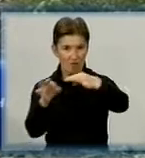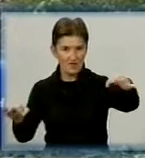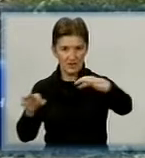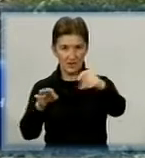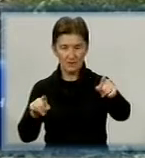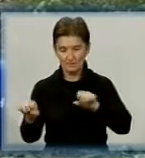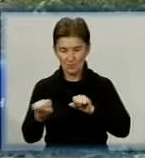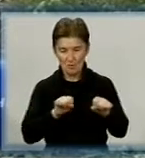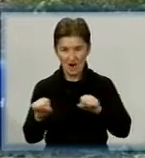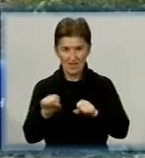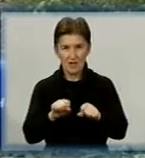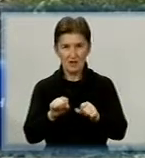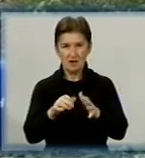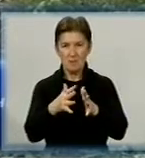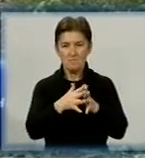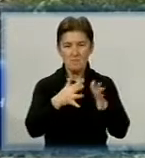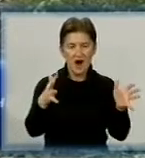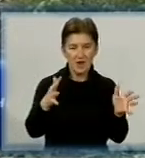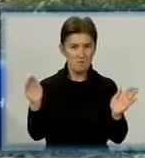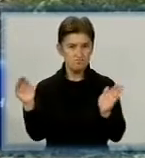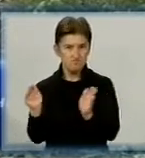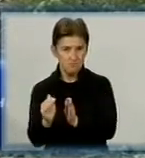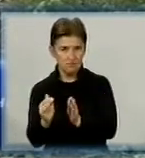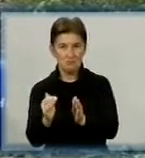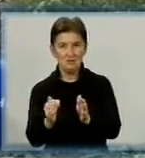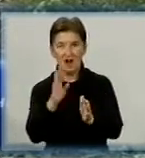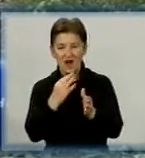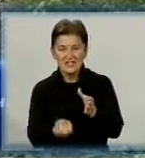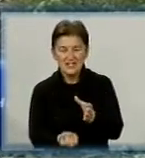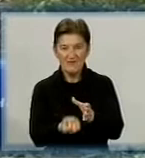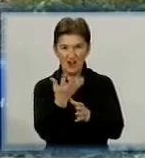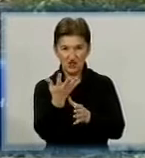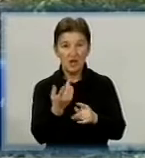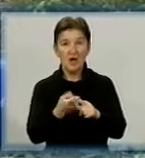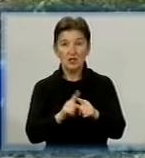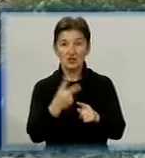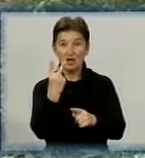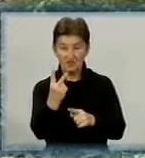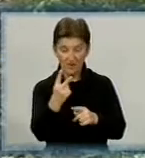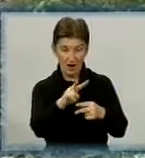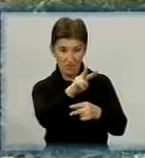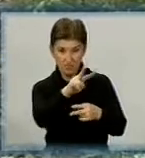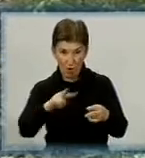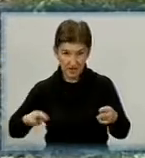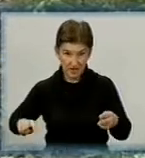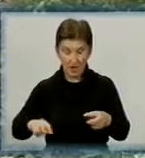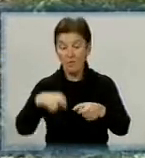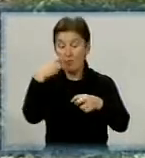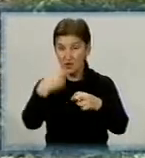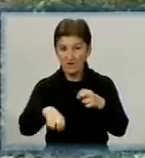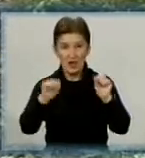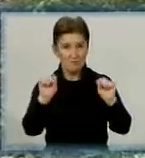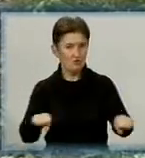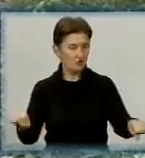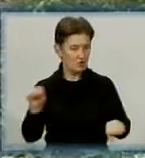скважинами. Малий і більший скважиною. Зараз у нас залишилося 2 провода. Якщо ще ці 2 провода порвемо, ми можемо повністю